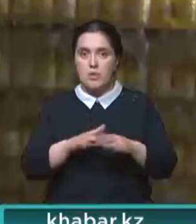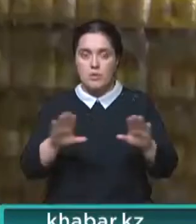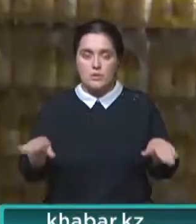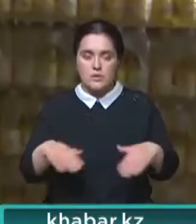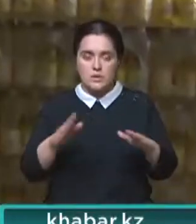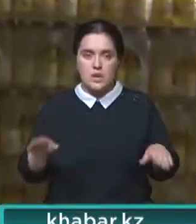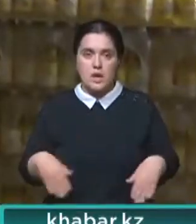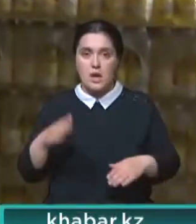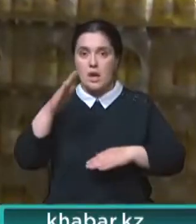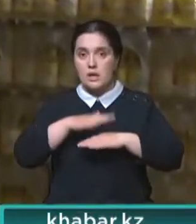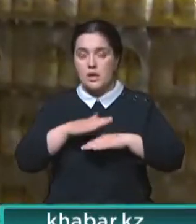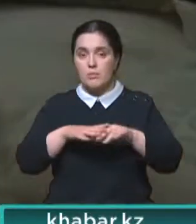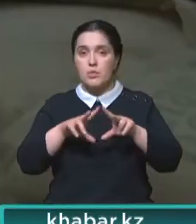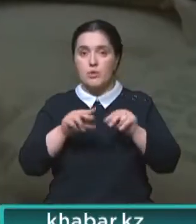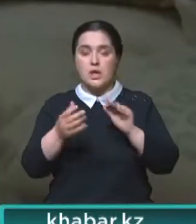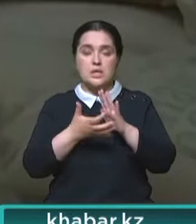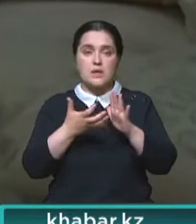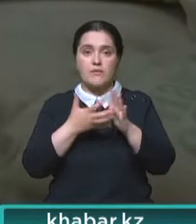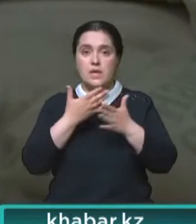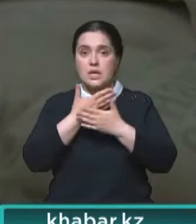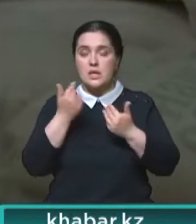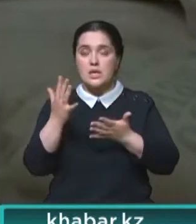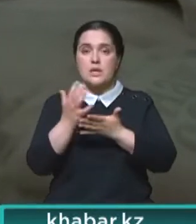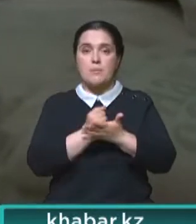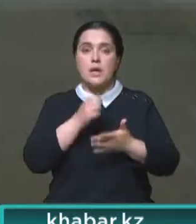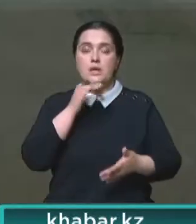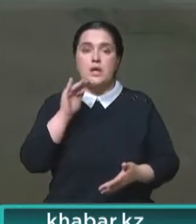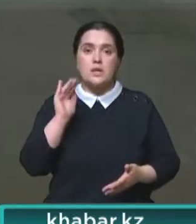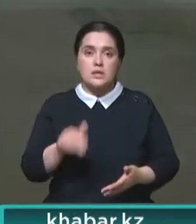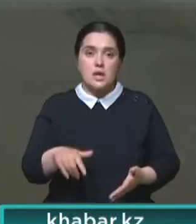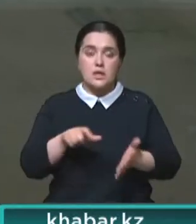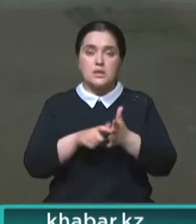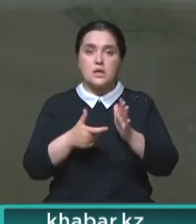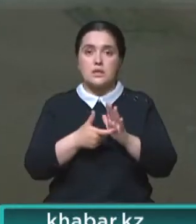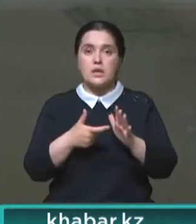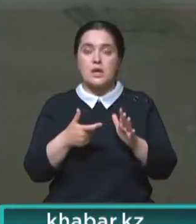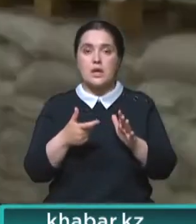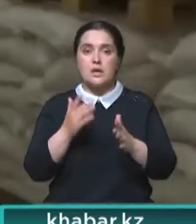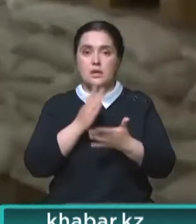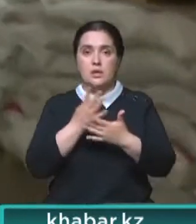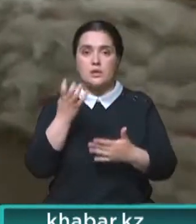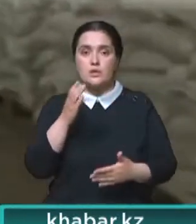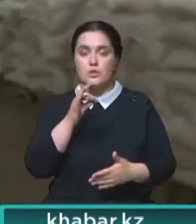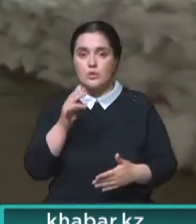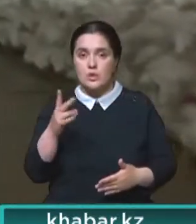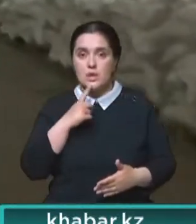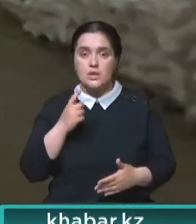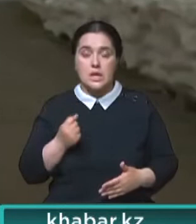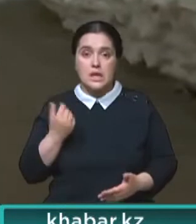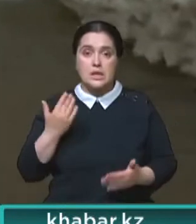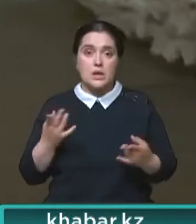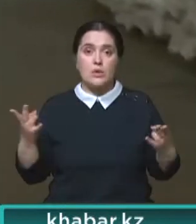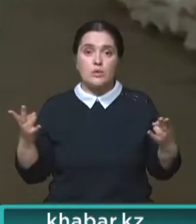пустые. В Акимате уверяют, дефицита нет. Говорят, что запасов достаточно. На складах стабфонда 400 тонн сахара. При